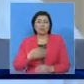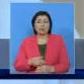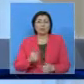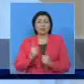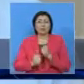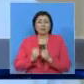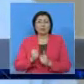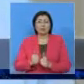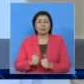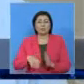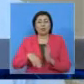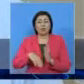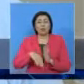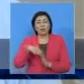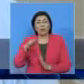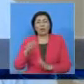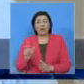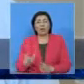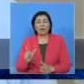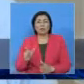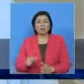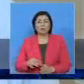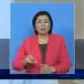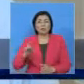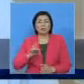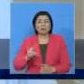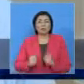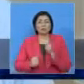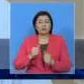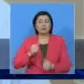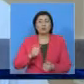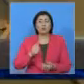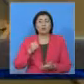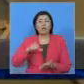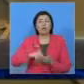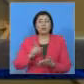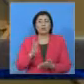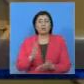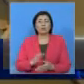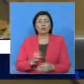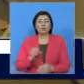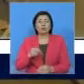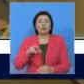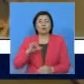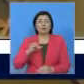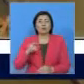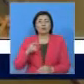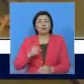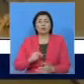сайыста бәйге алғандар келесі аманшылық қоты республикалық жарысына қатысады деп отырмыз. Едігенің жыр